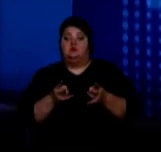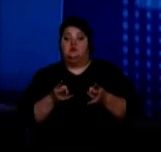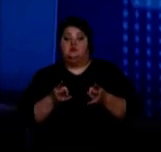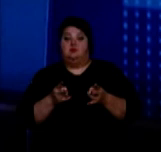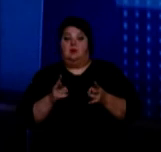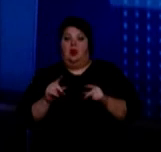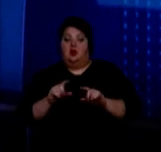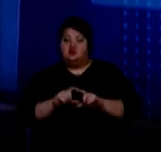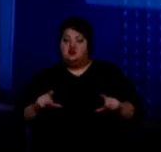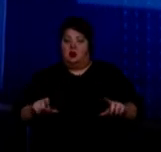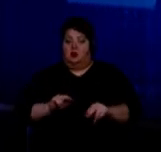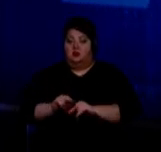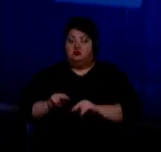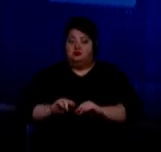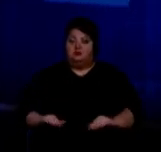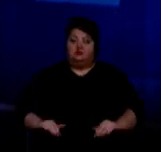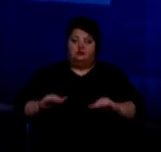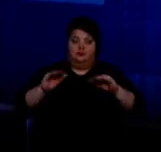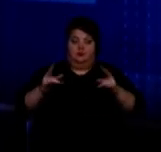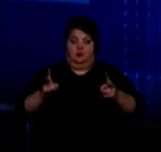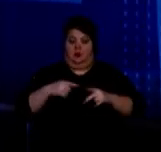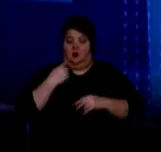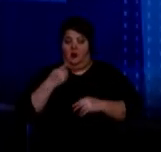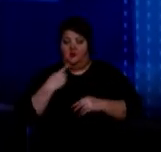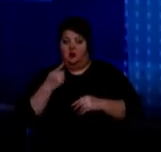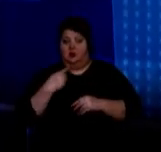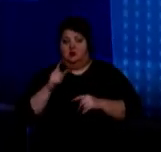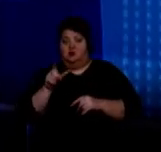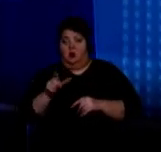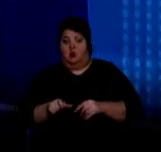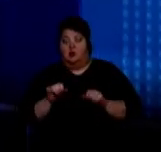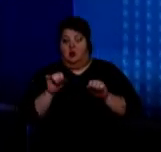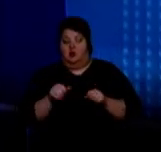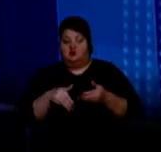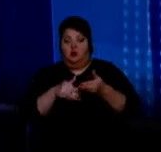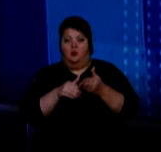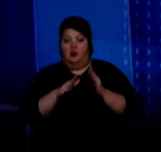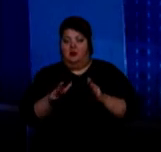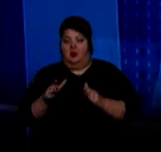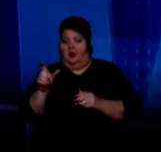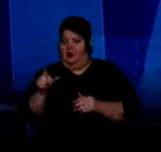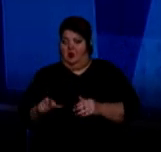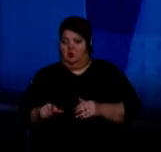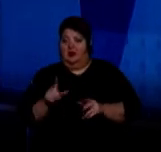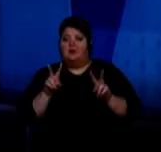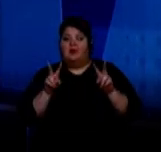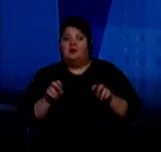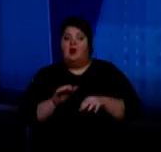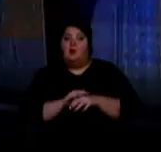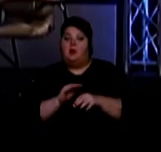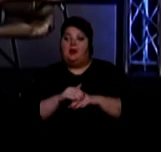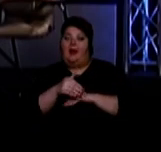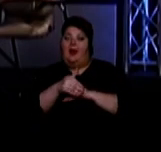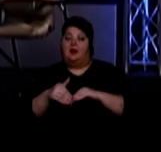зі шкільної скам'ї про це говорити, що людина тільки може іншій допомогти. Назвіть, будь ласка, адресу